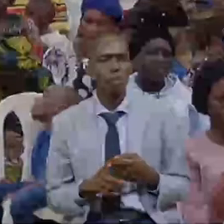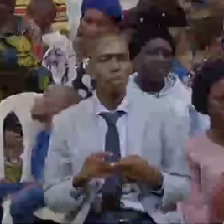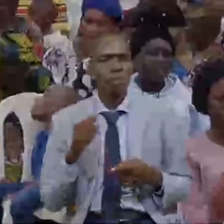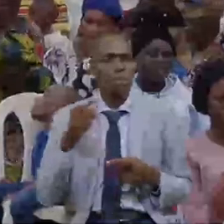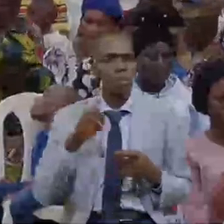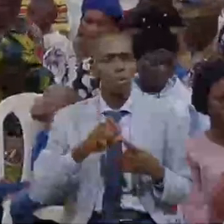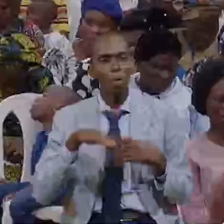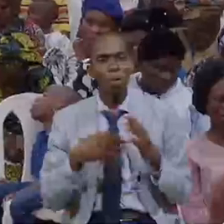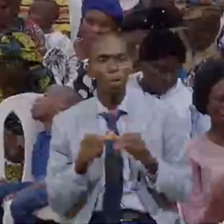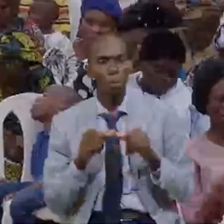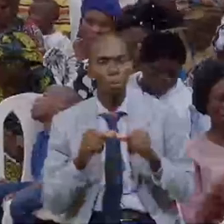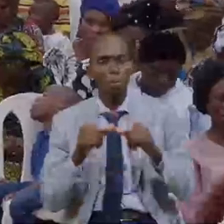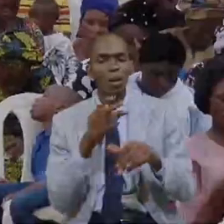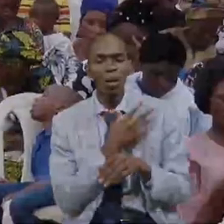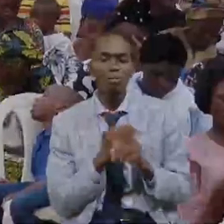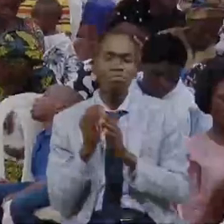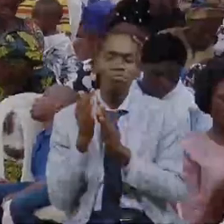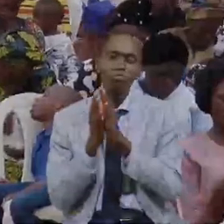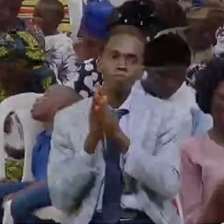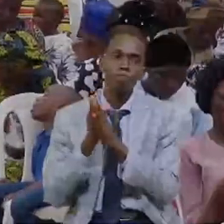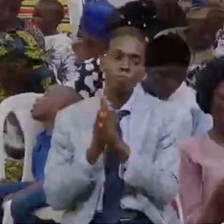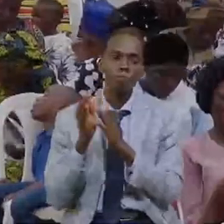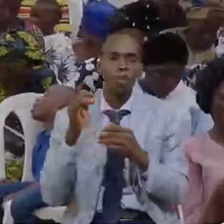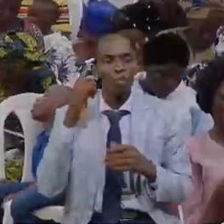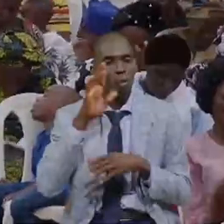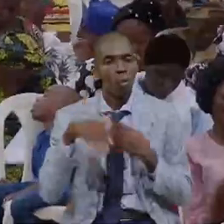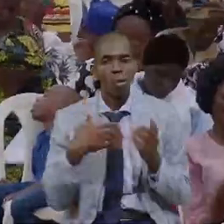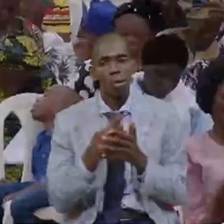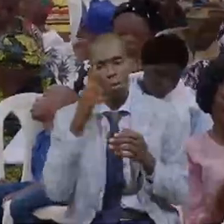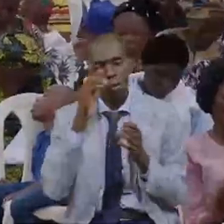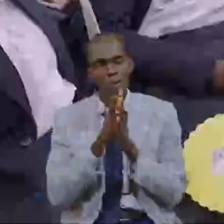saints. Deuxième point maintenant. Deuxième point.